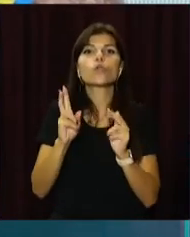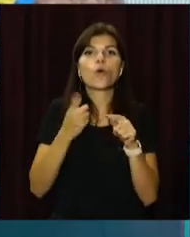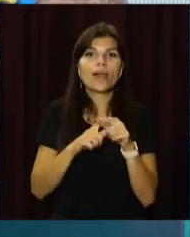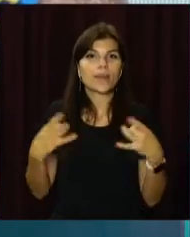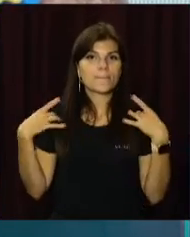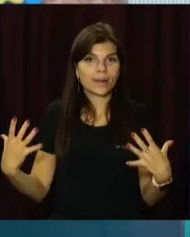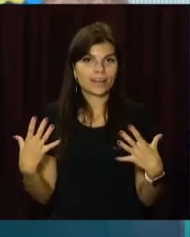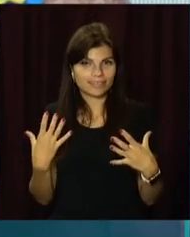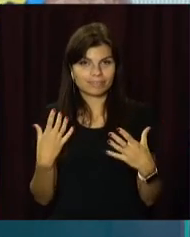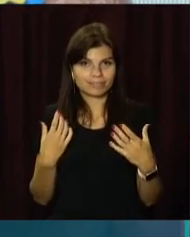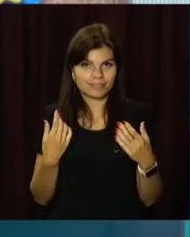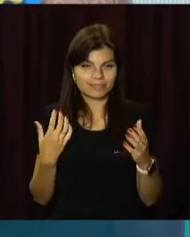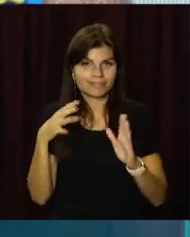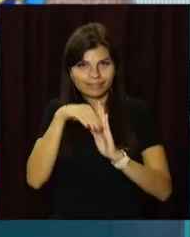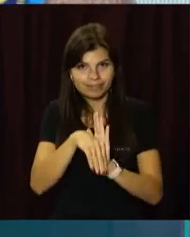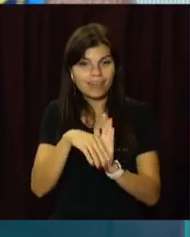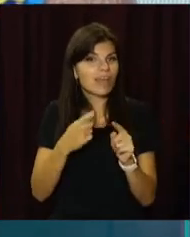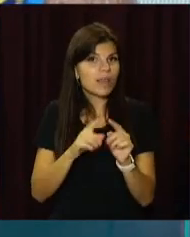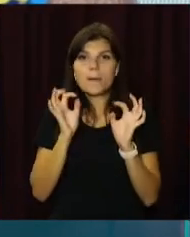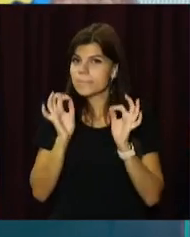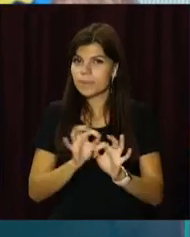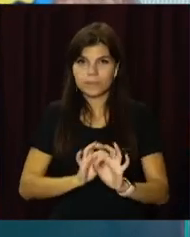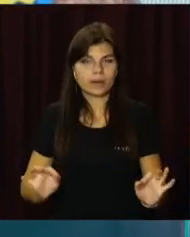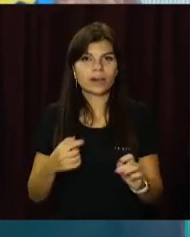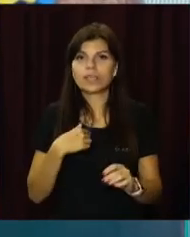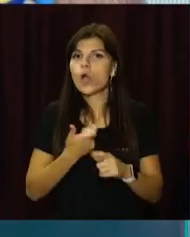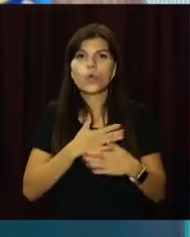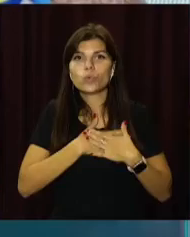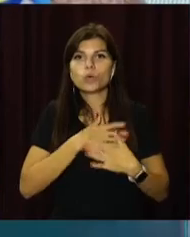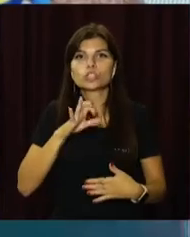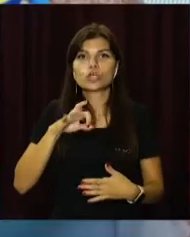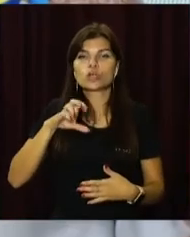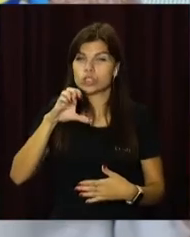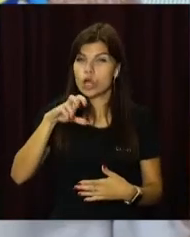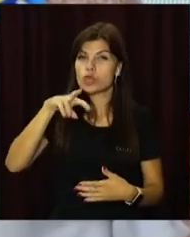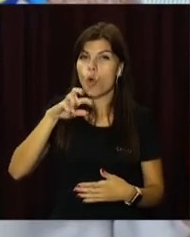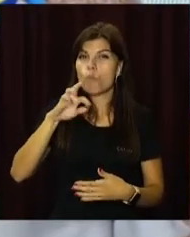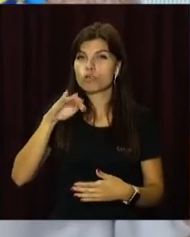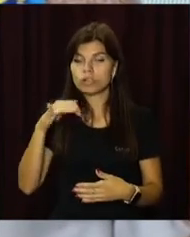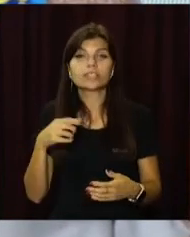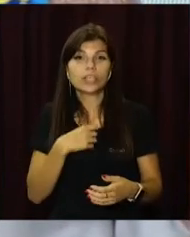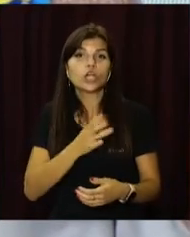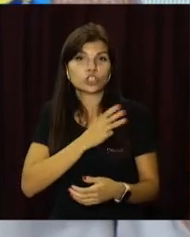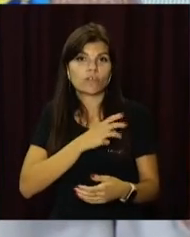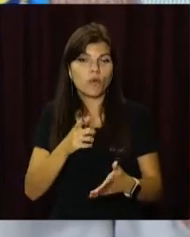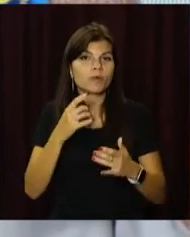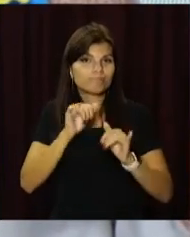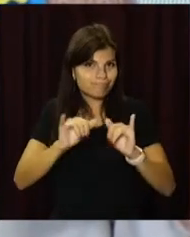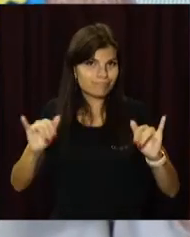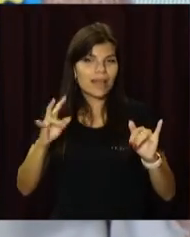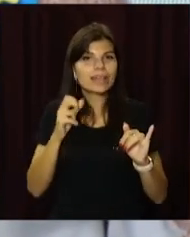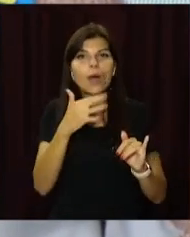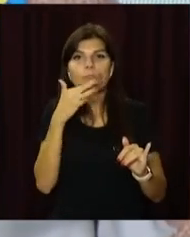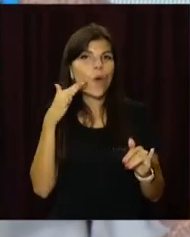свята. Воно, правда, прекрасне. Люблю наше Слобожанське. І позичуємо процвітання на